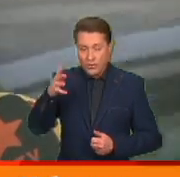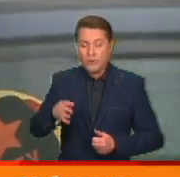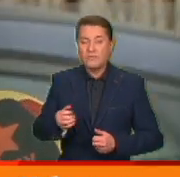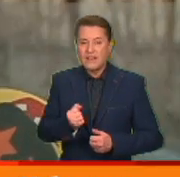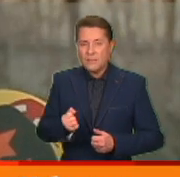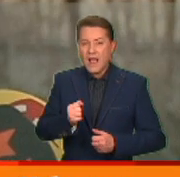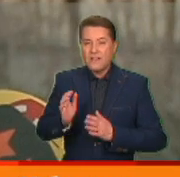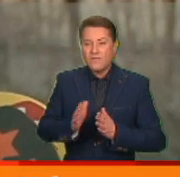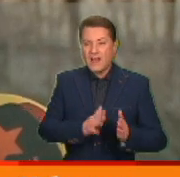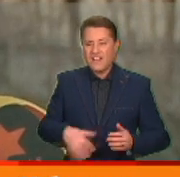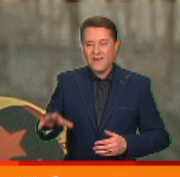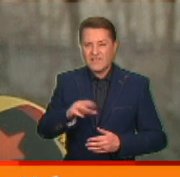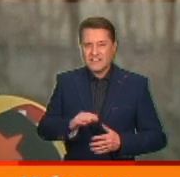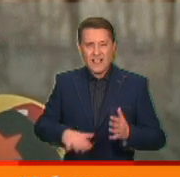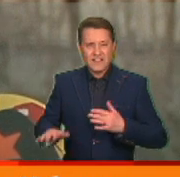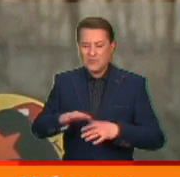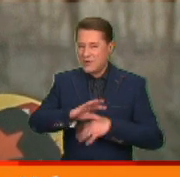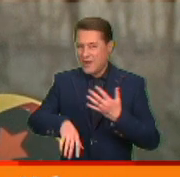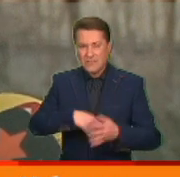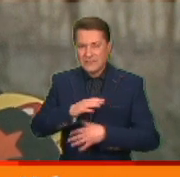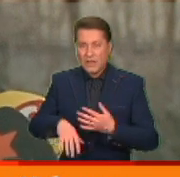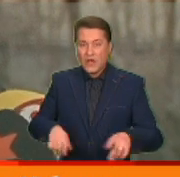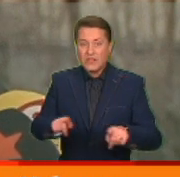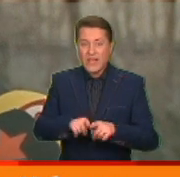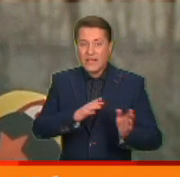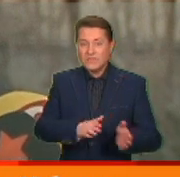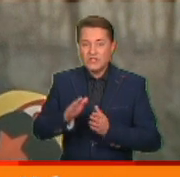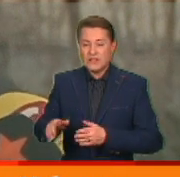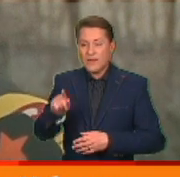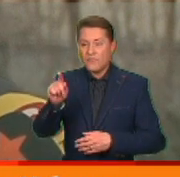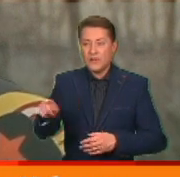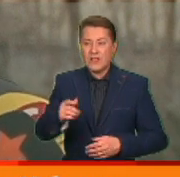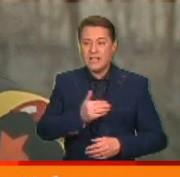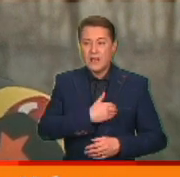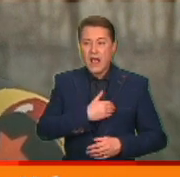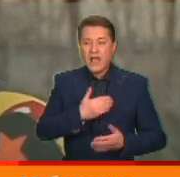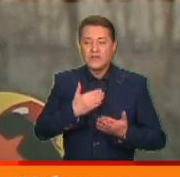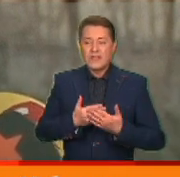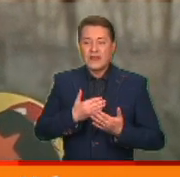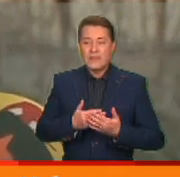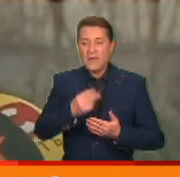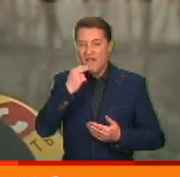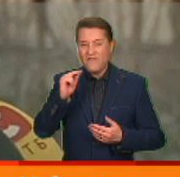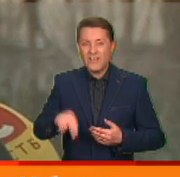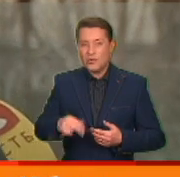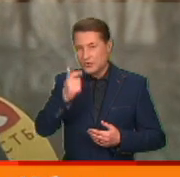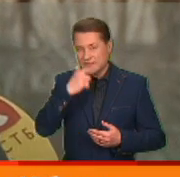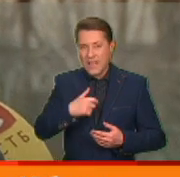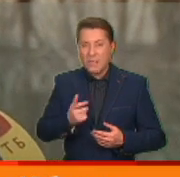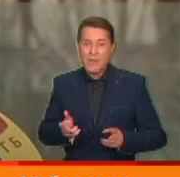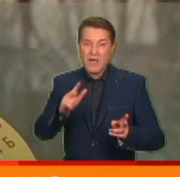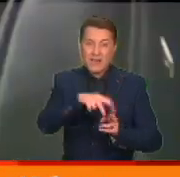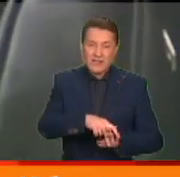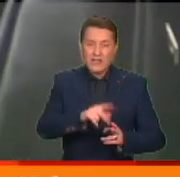порядку. Однак вся прилегла територія в безпорядку, а таким чином вони намагаються ніби вину з себе перекласти